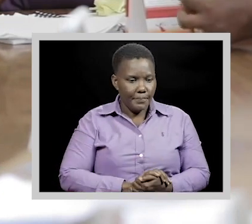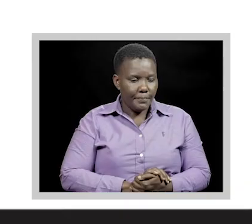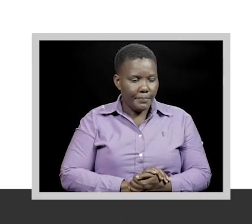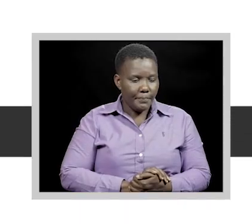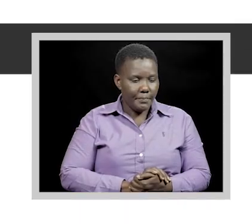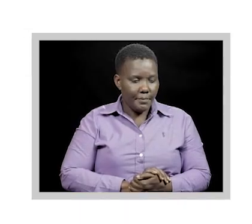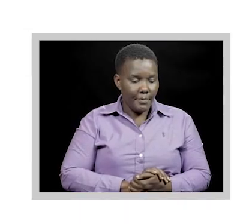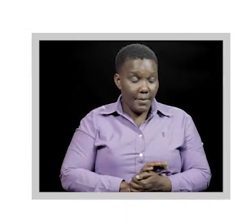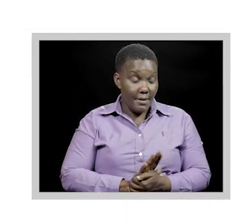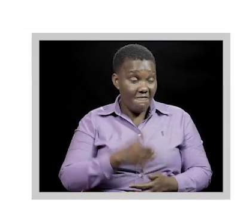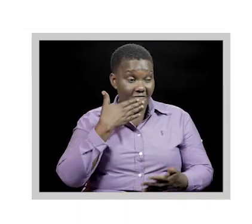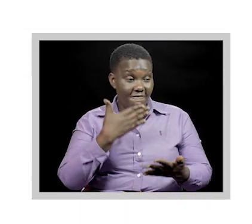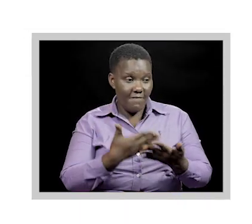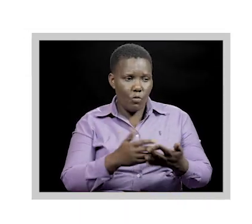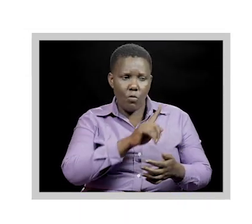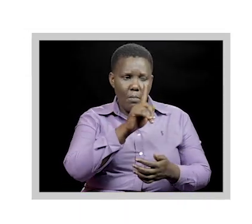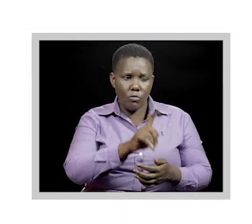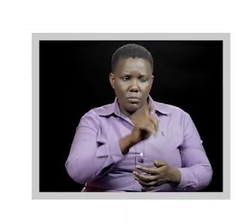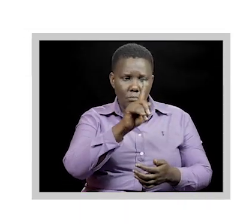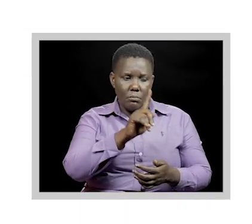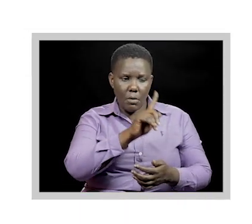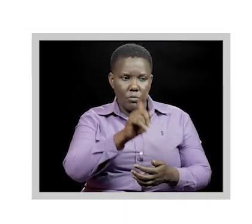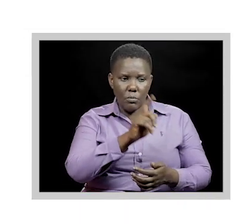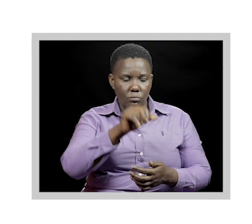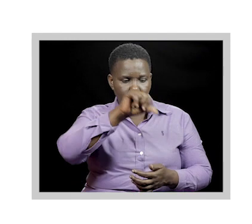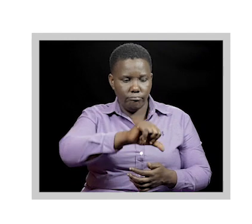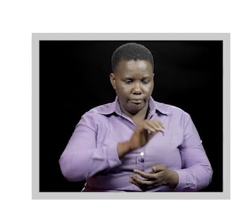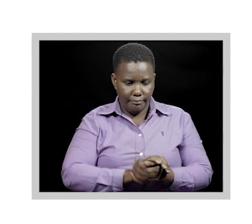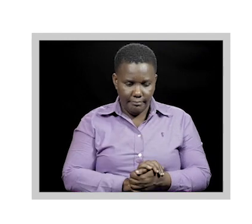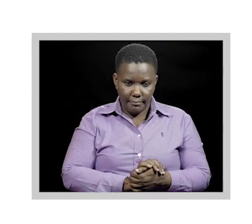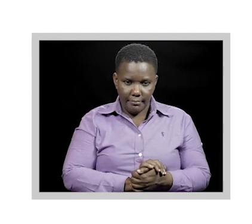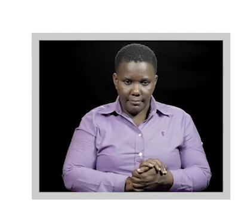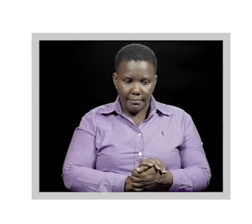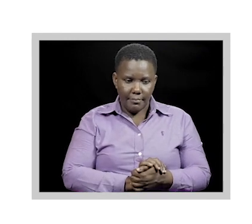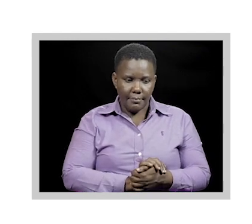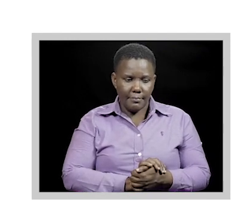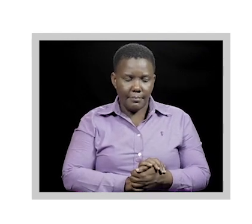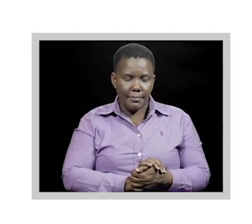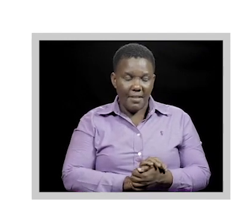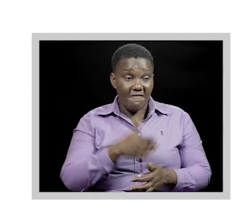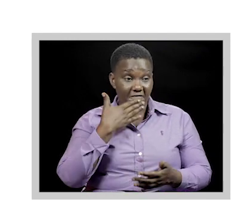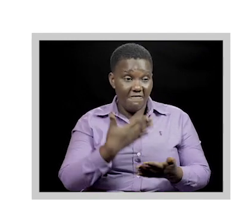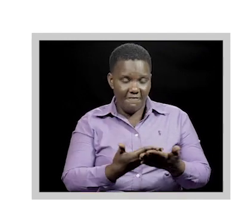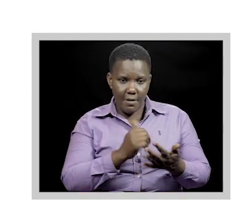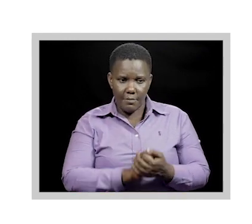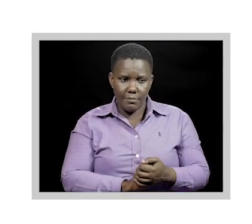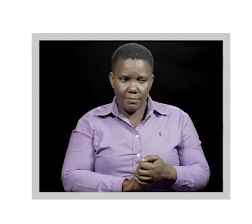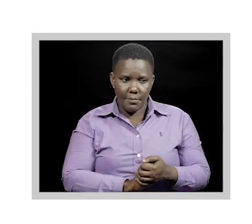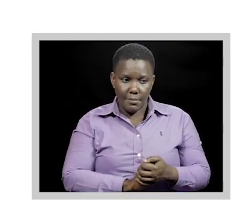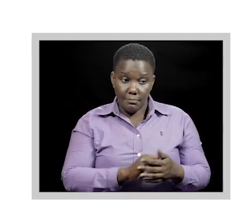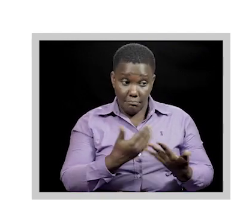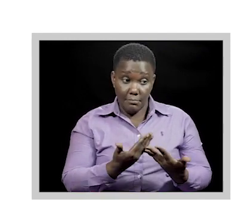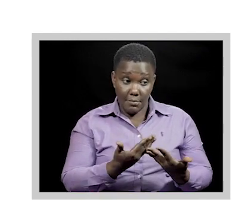hili. Here are some examples of bad questioning. Poor practice would be to ask a question as